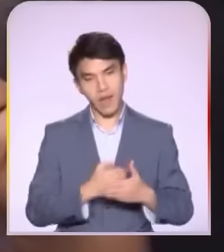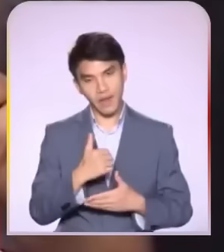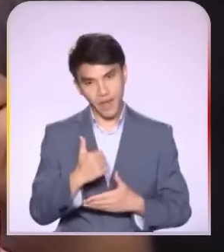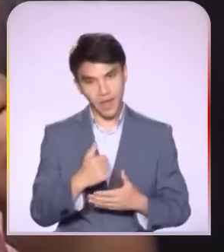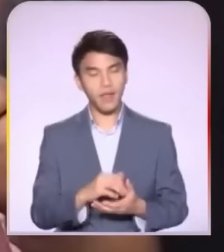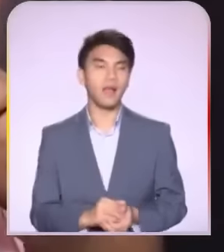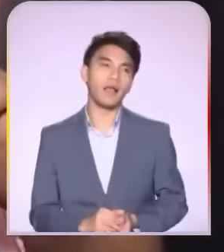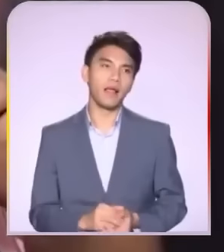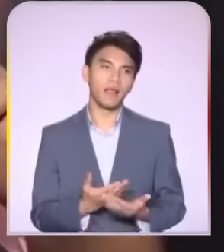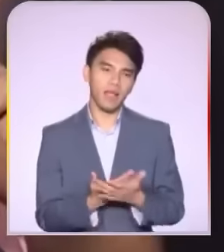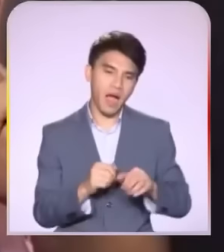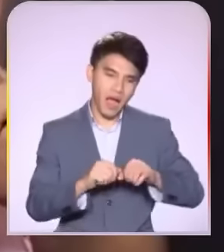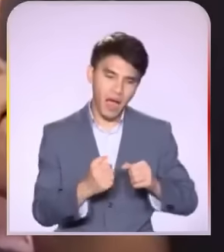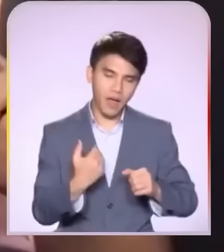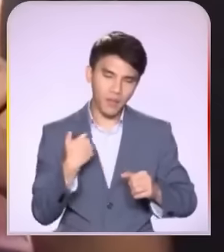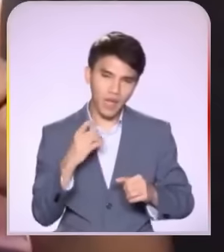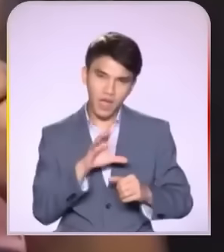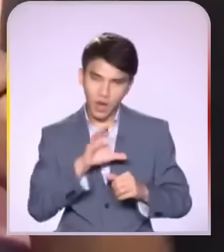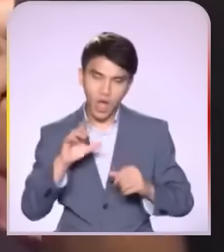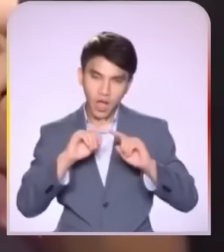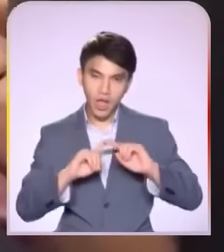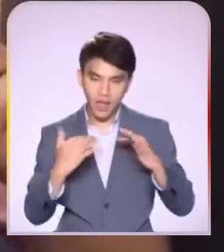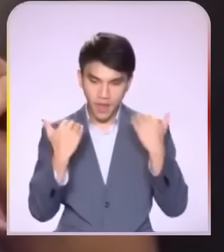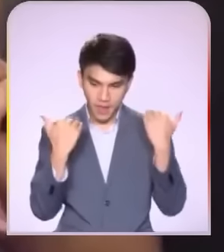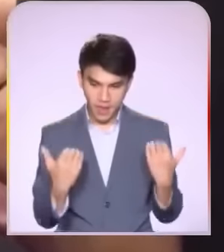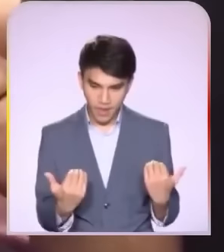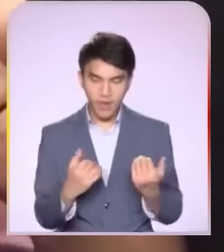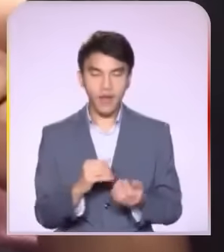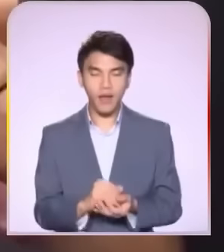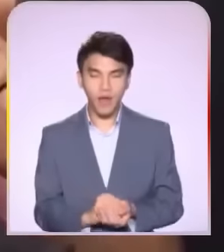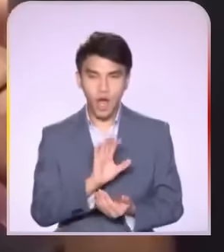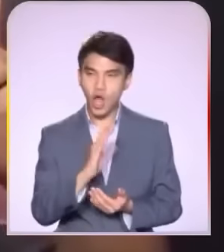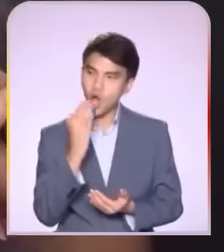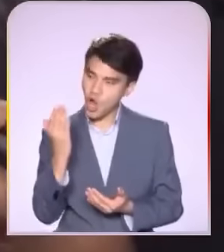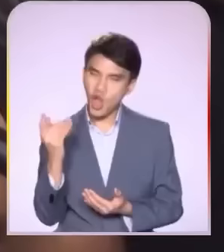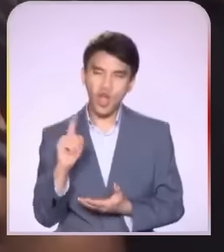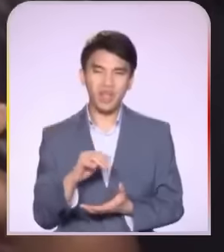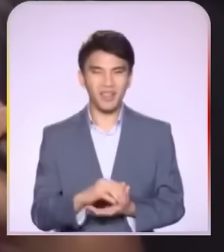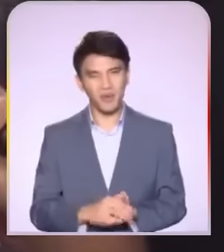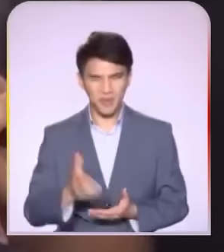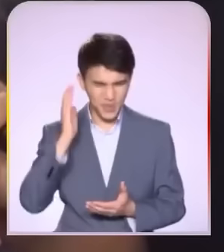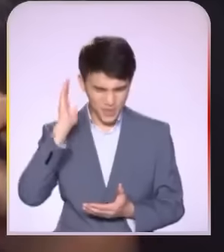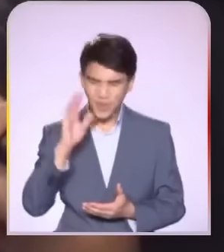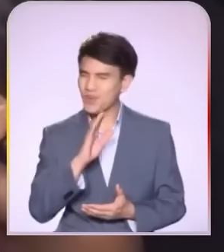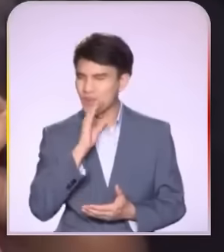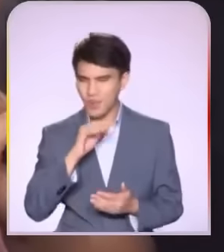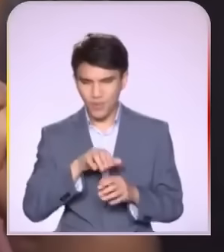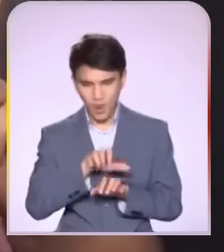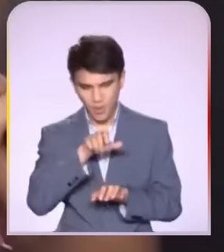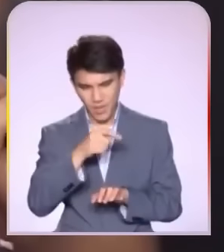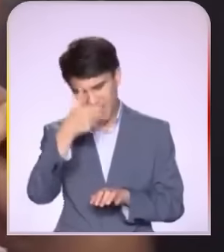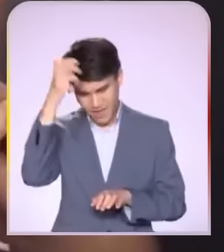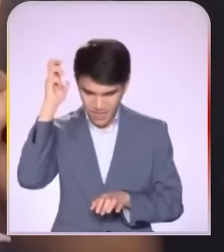นแม้ว่าอาจจะโดนหักไปบ้างเป็นหลักร้อยนะคะแต่ว่าในมุมของคุณพี่สิทธิศักดิ์เนี่ยเขาบอกถ้าไม่มีปี่เสี้ยมาด้